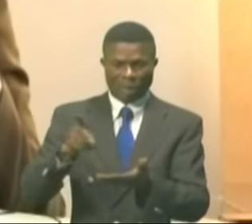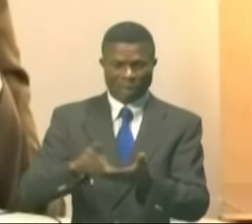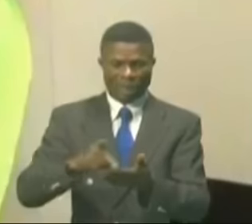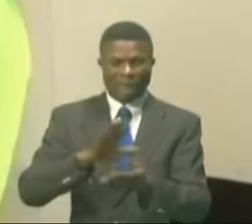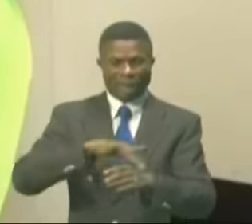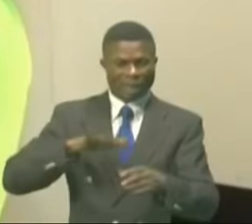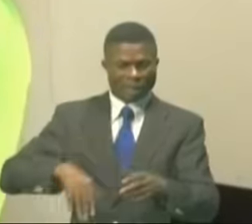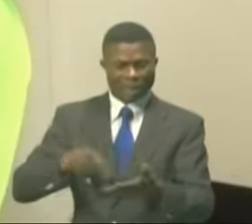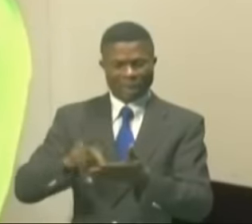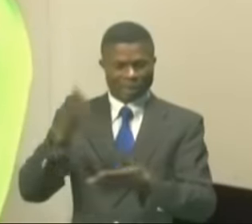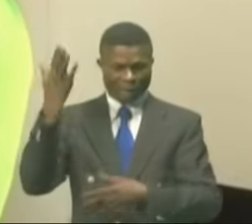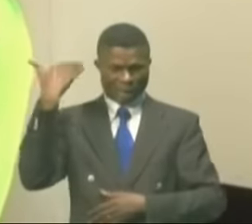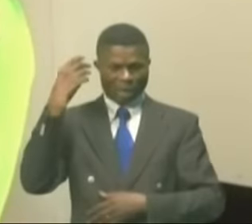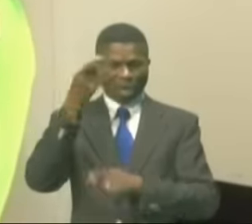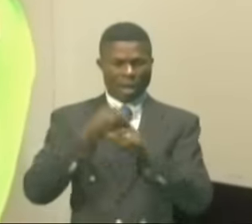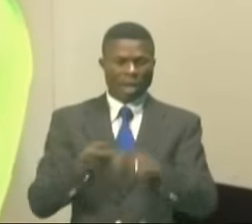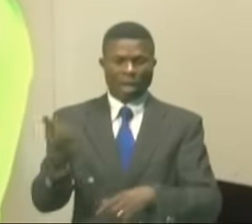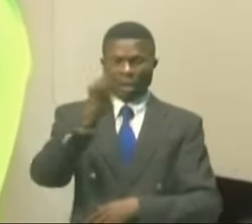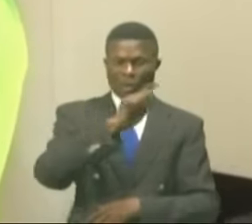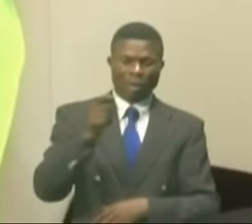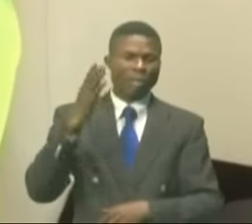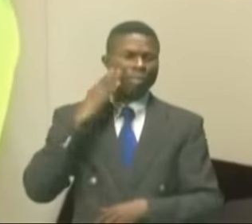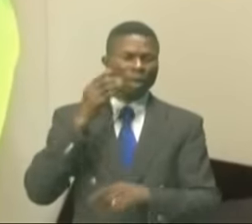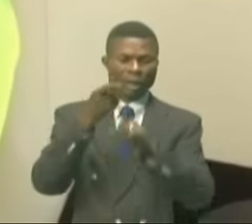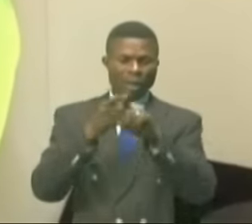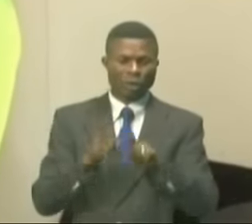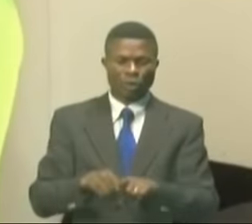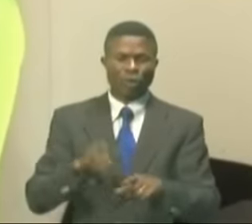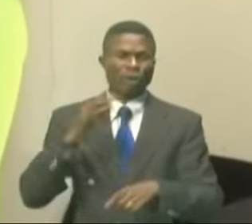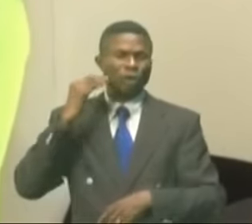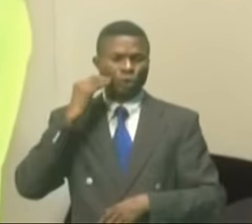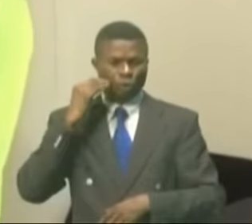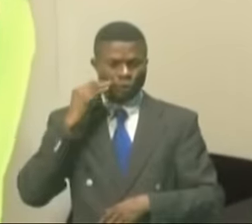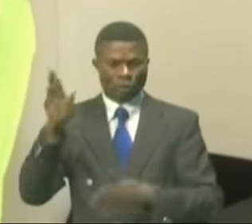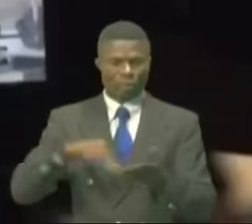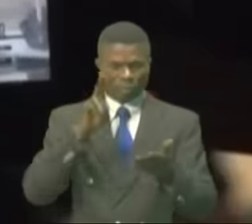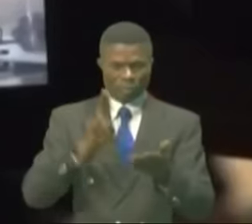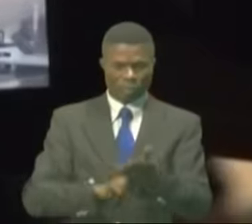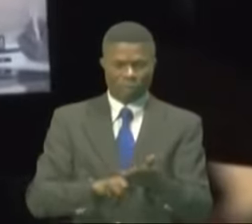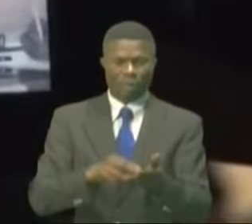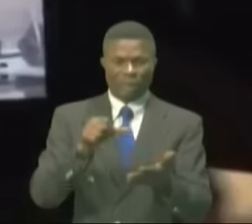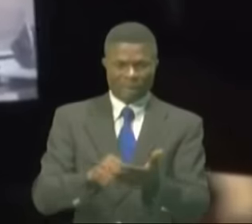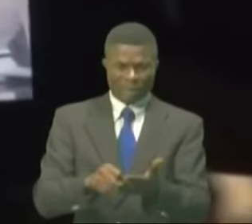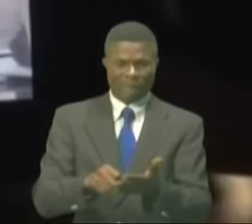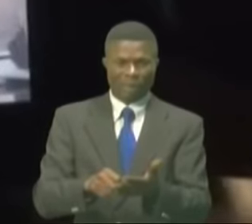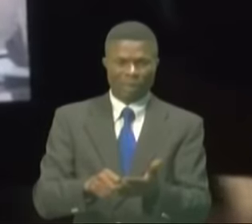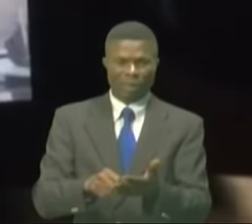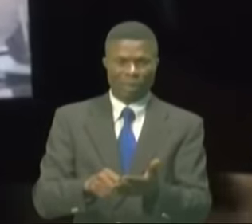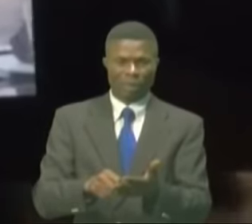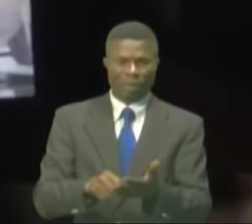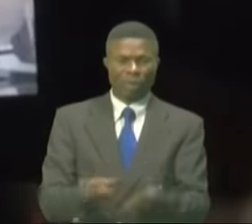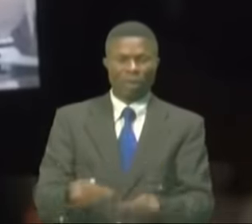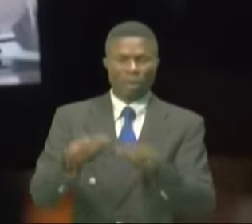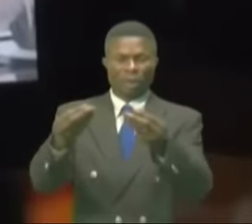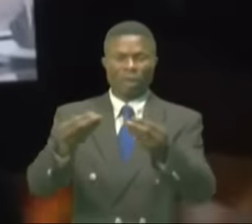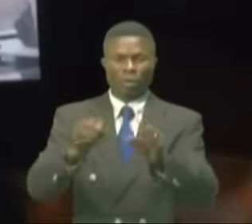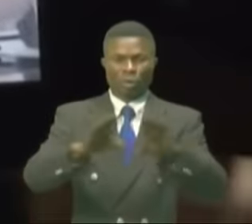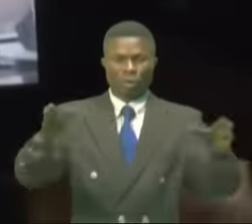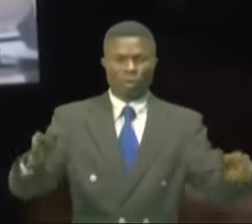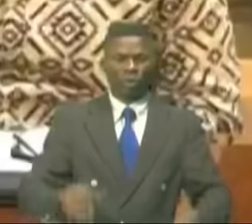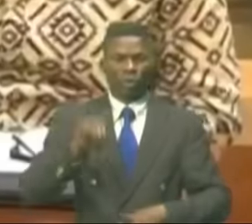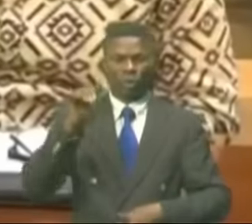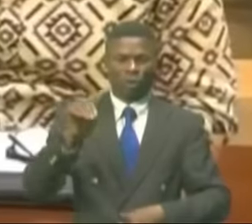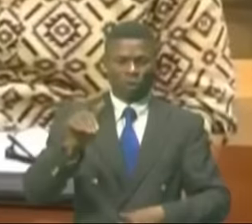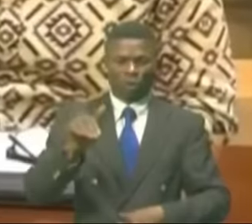arriérés du mois d'avril, mai et juin, nous avons signé une correspondance déposée sur la table du directeur